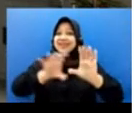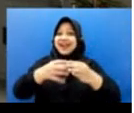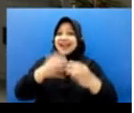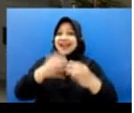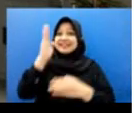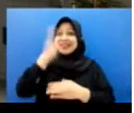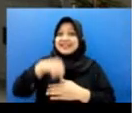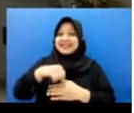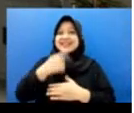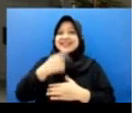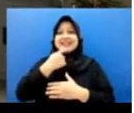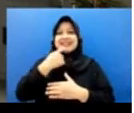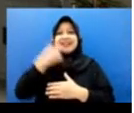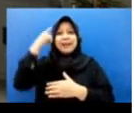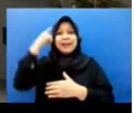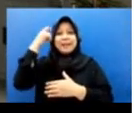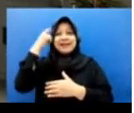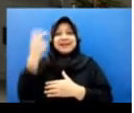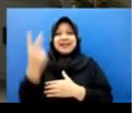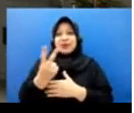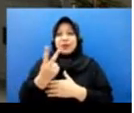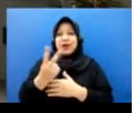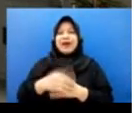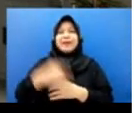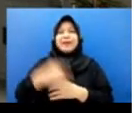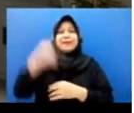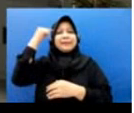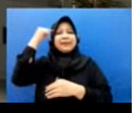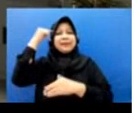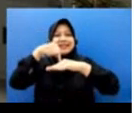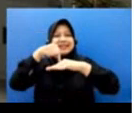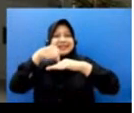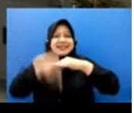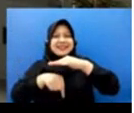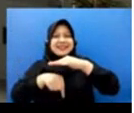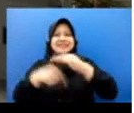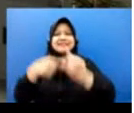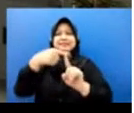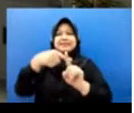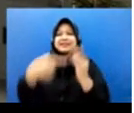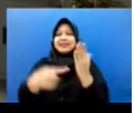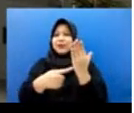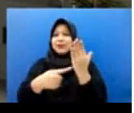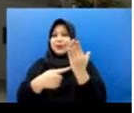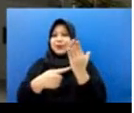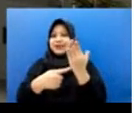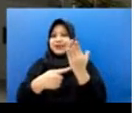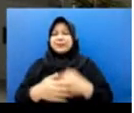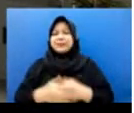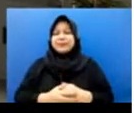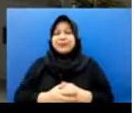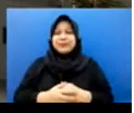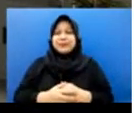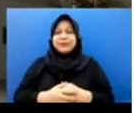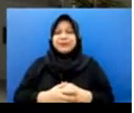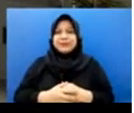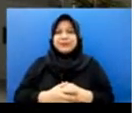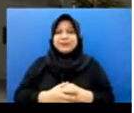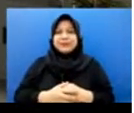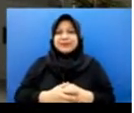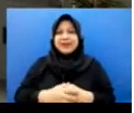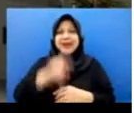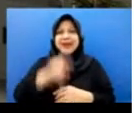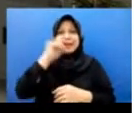kedua, critical thinking, berpikir kritis, dan teknologi. Untuk Bapak dan Ibu dari seluruh